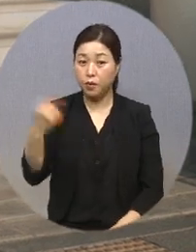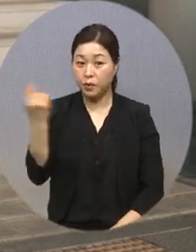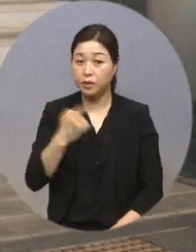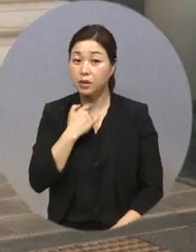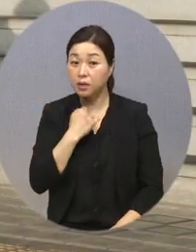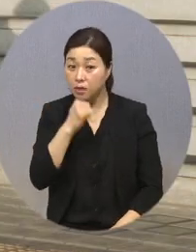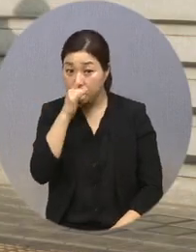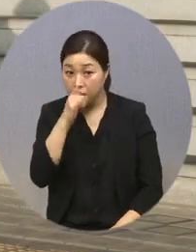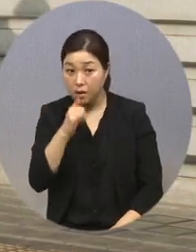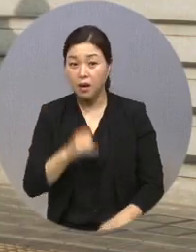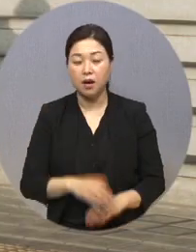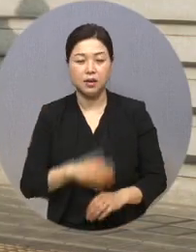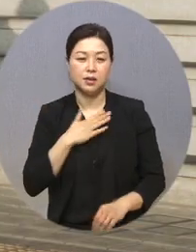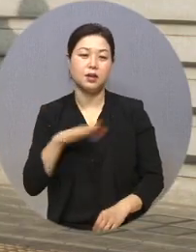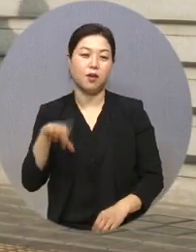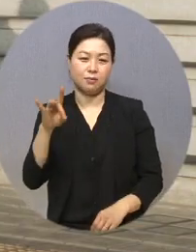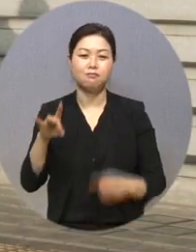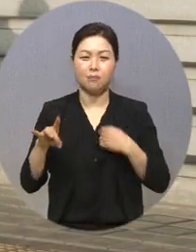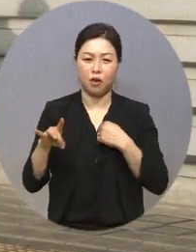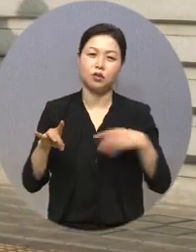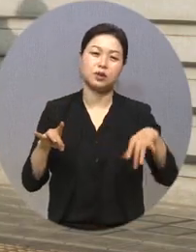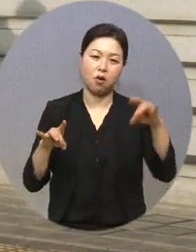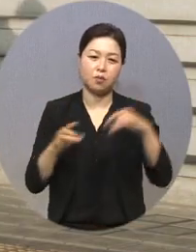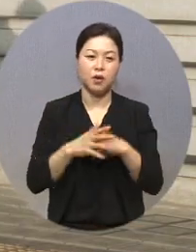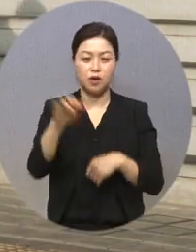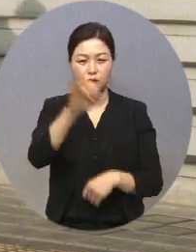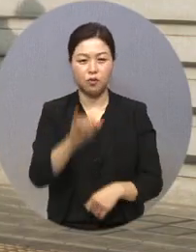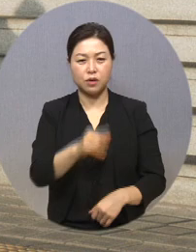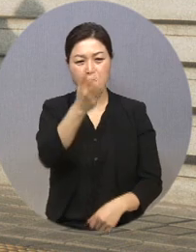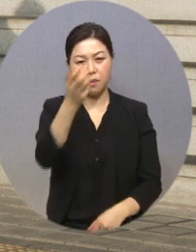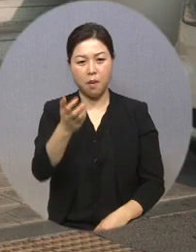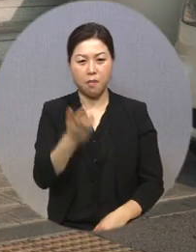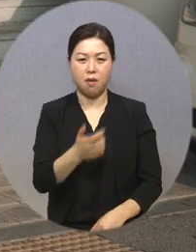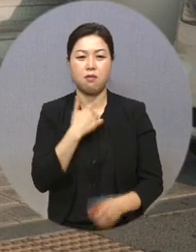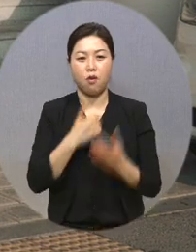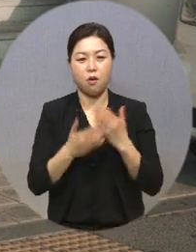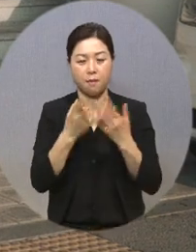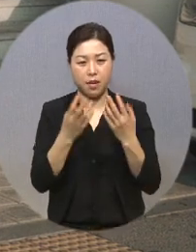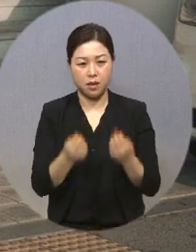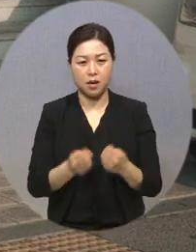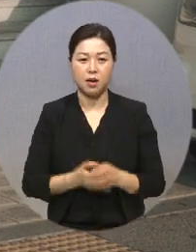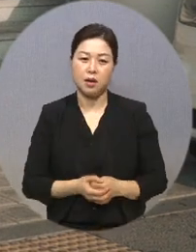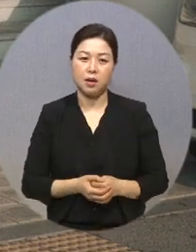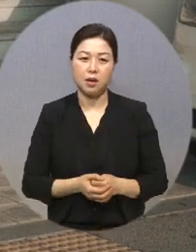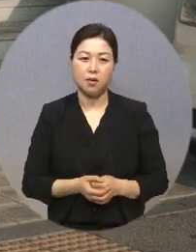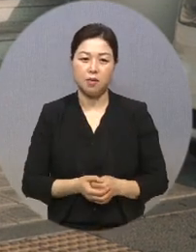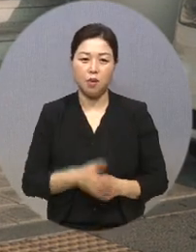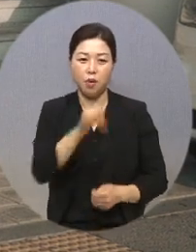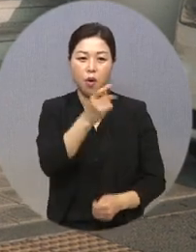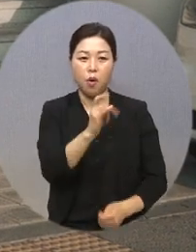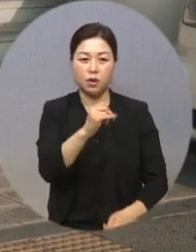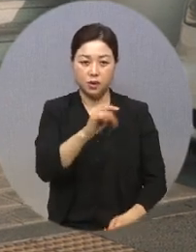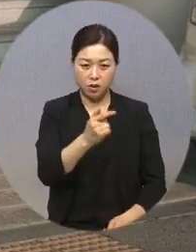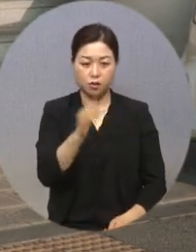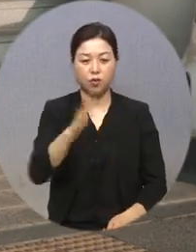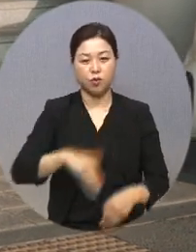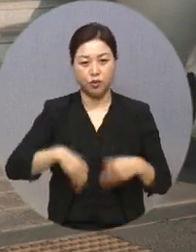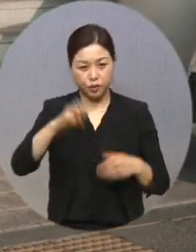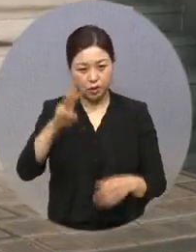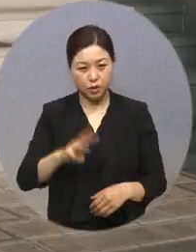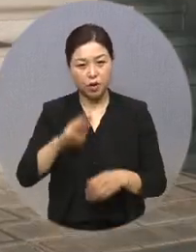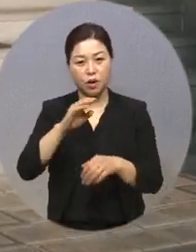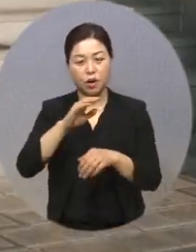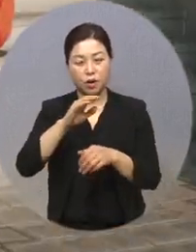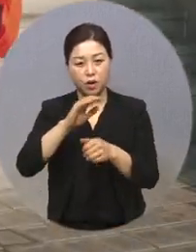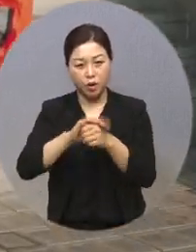솔직히 완전 처음이에요. 저도 진짜 처음이에요. 저 진짜 전국 많이 돌아다녔거든요. 어디 가셨죠? 거의 많이 다녔죠. 뭐 홍천, 춘천, 경북